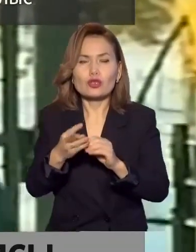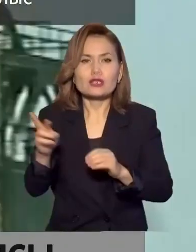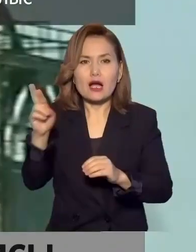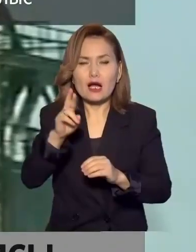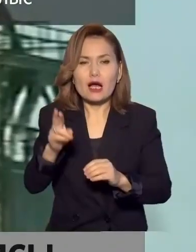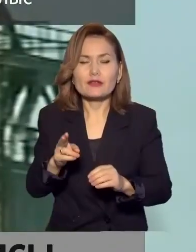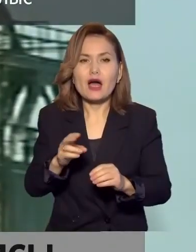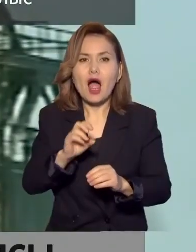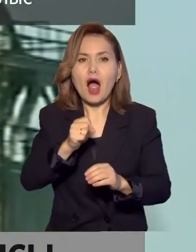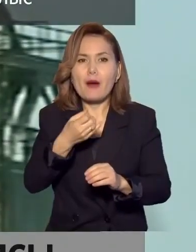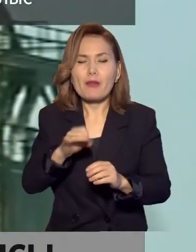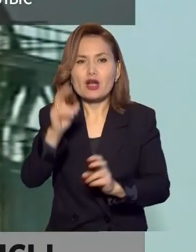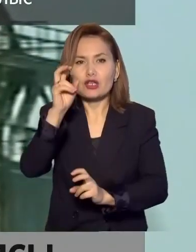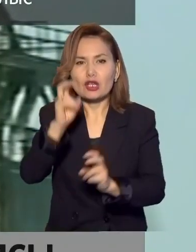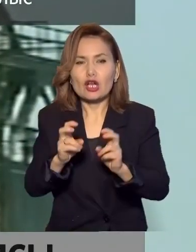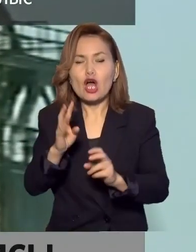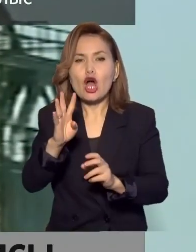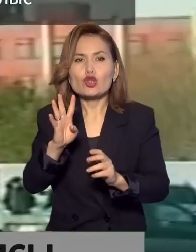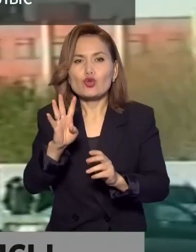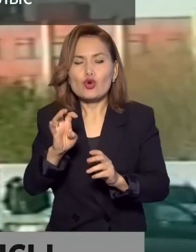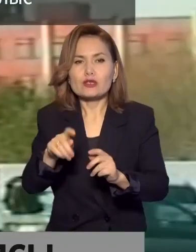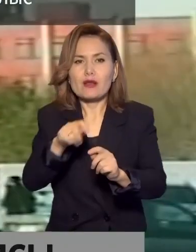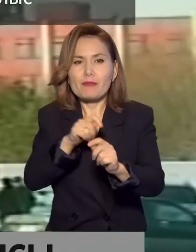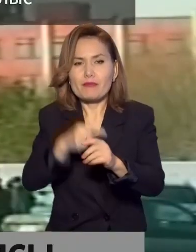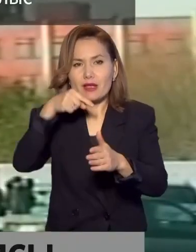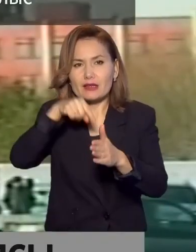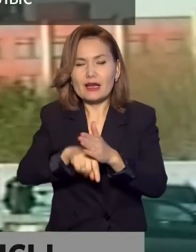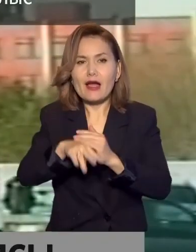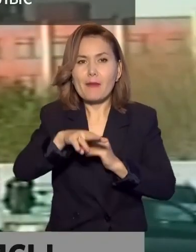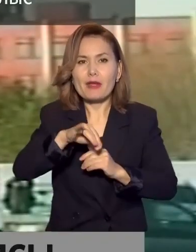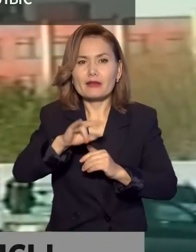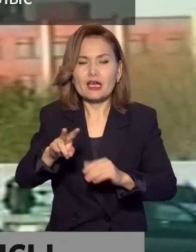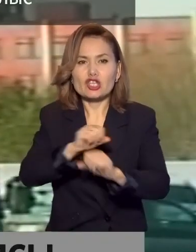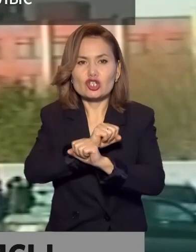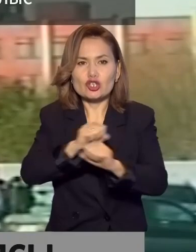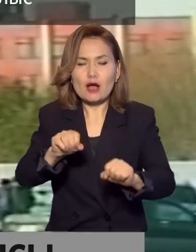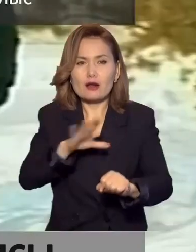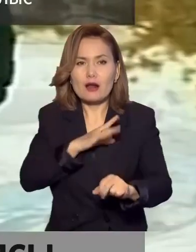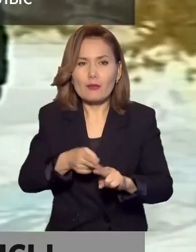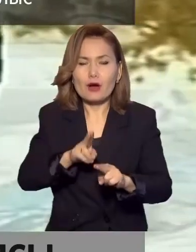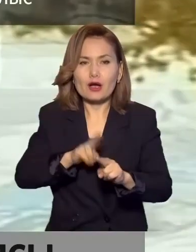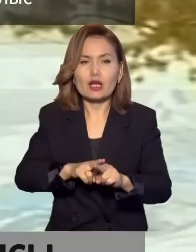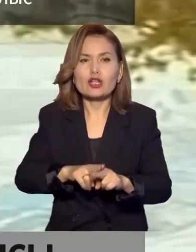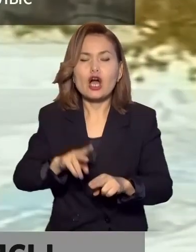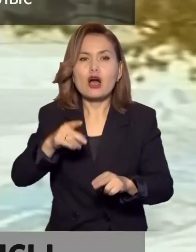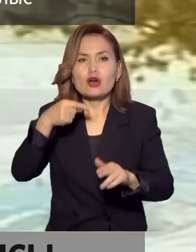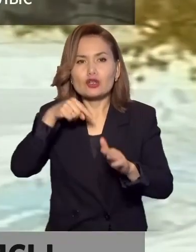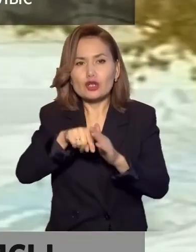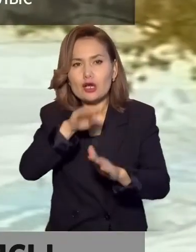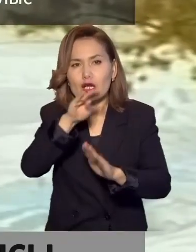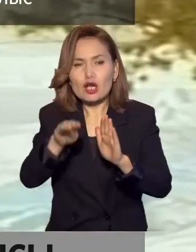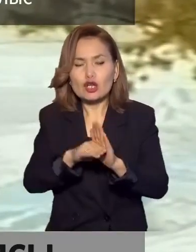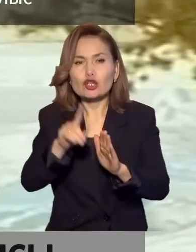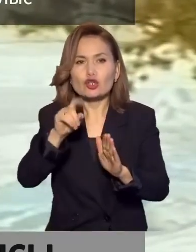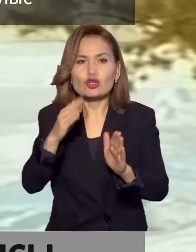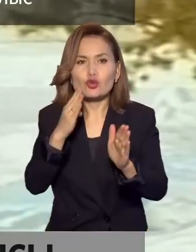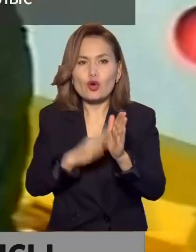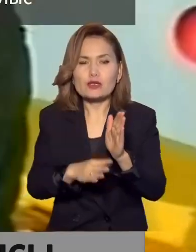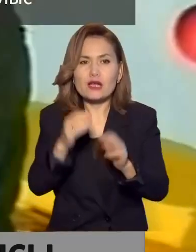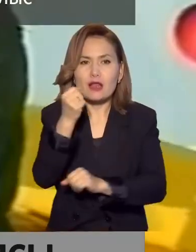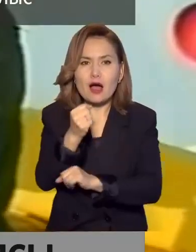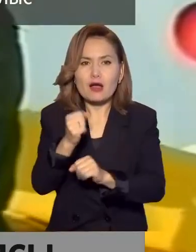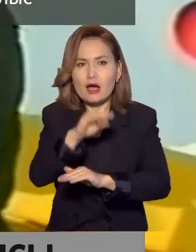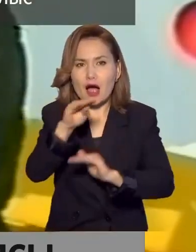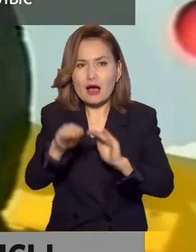орын алды. 400 метр тереңдікте метан жарылды. Ресми органдар осы уақытта шахтада 191 адам болғанын жария етті.